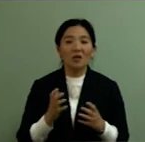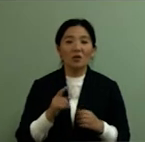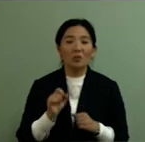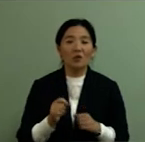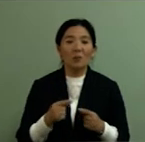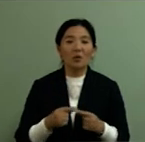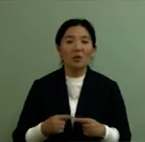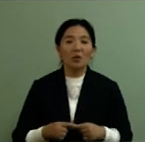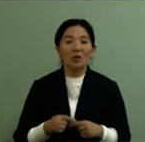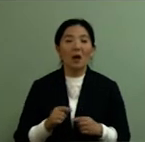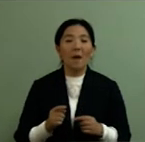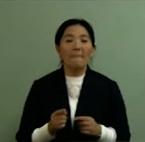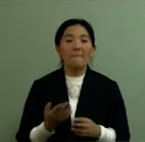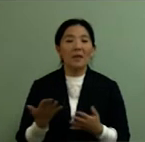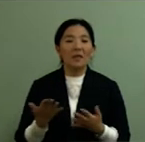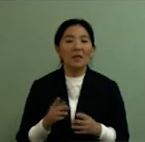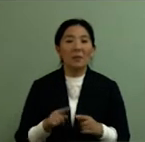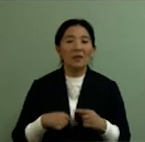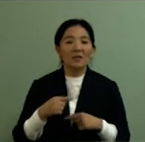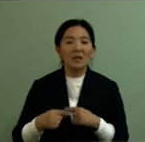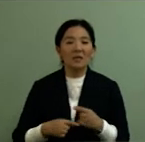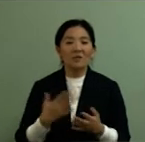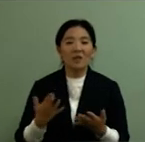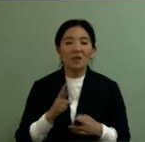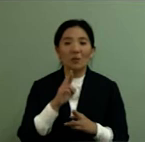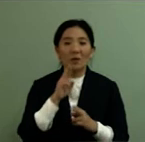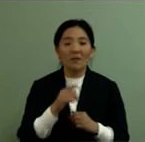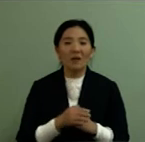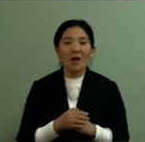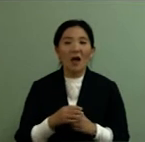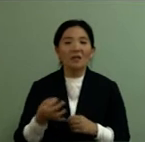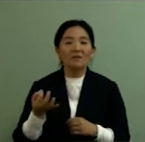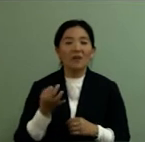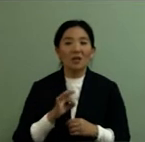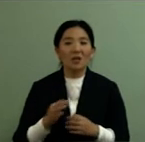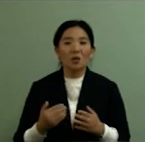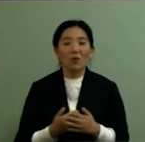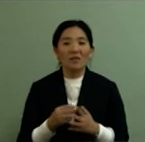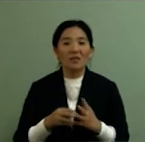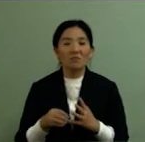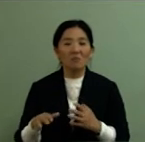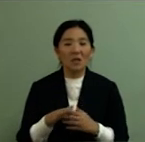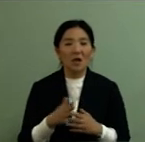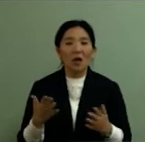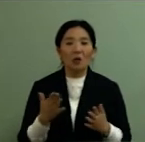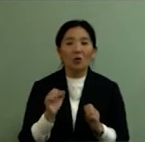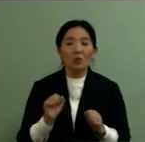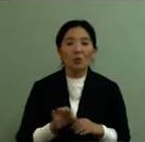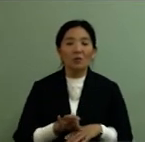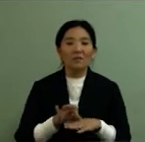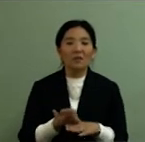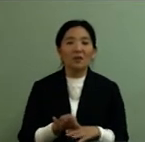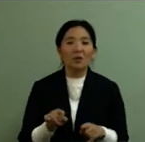иметь определенные последствия. Или, например, неправильное освоение новых земель, которые могут